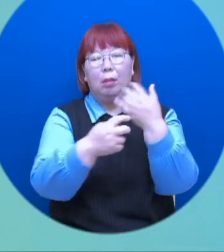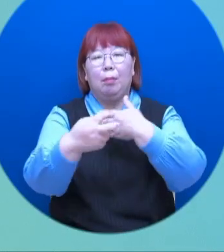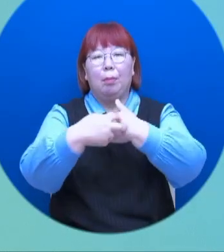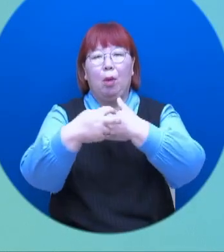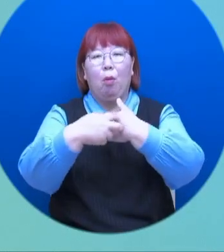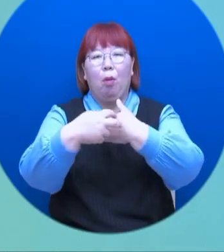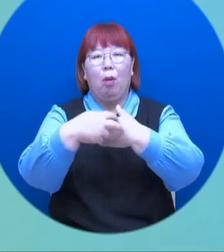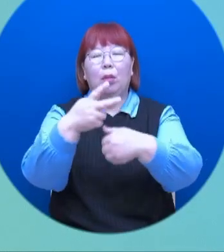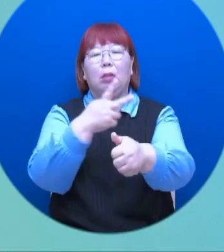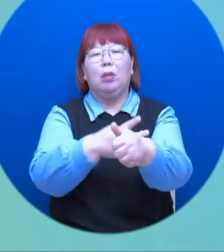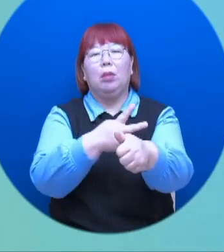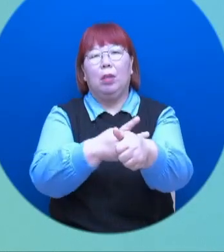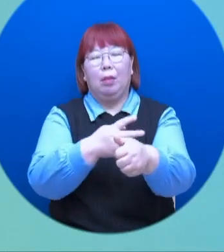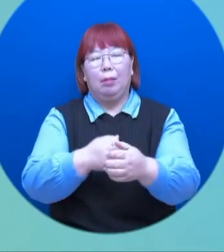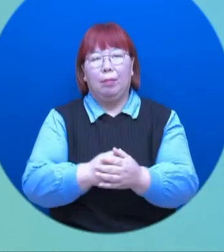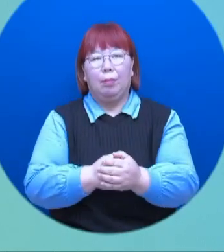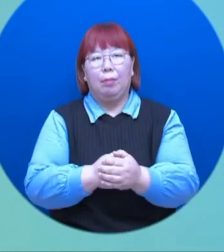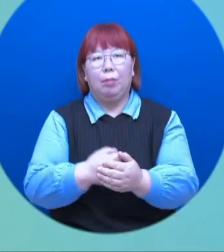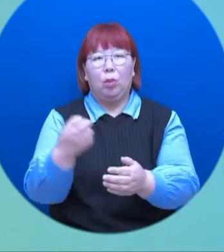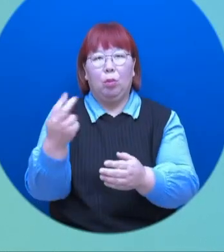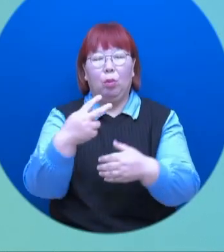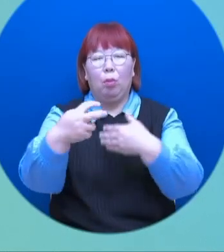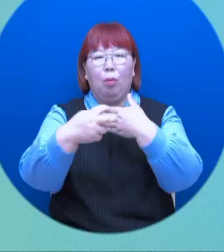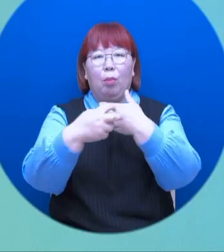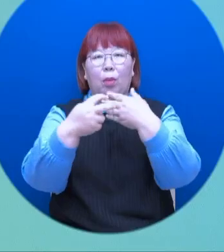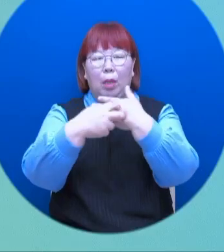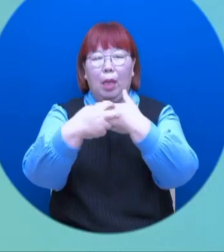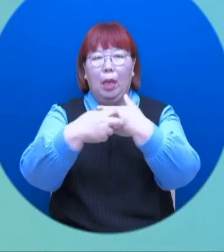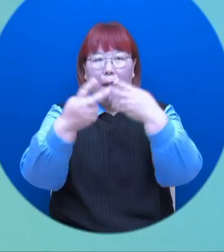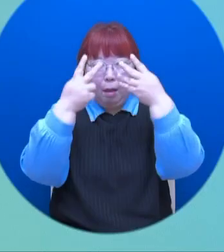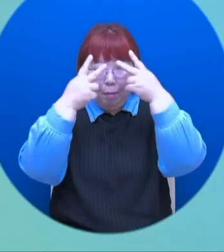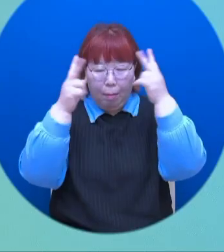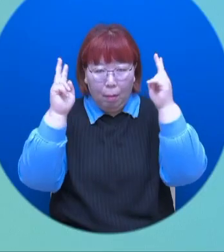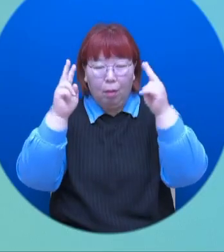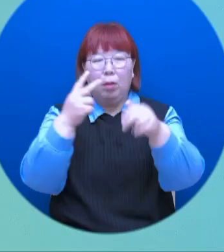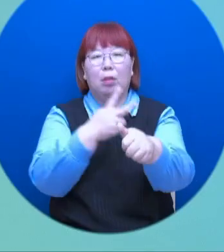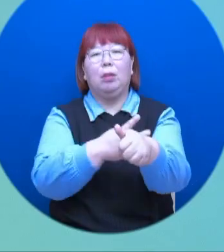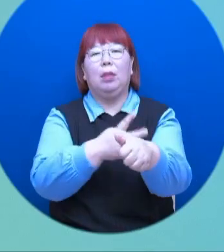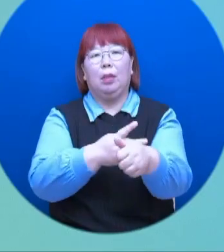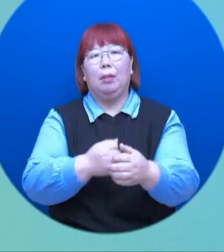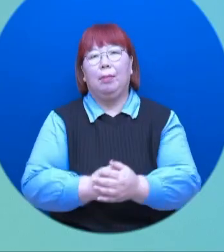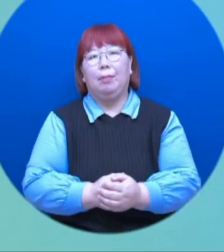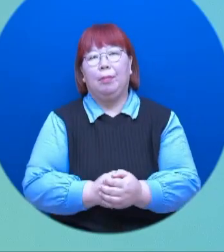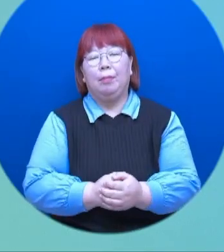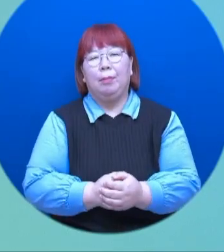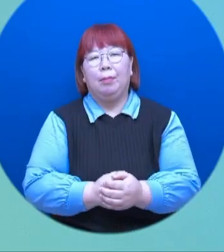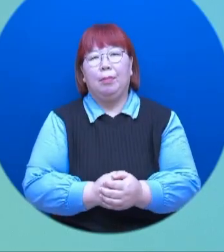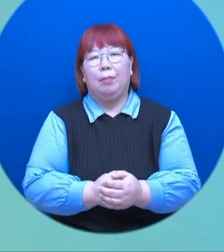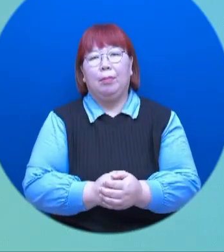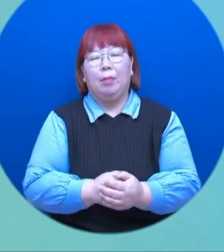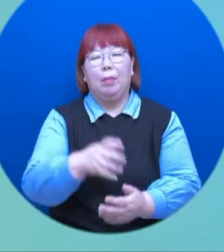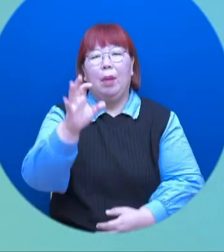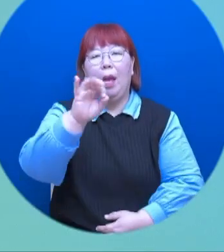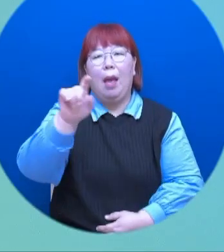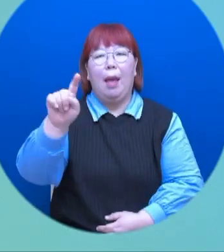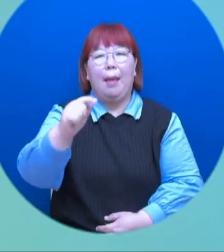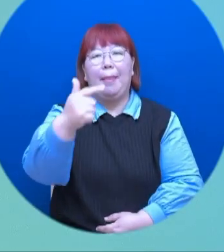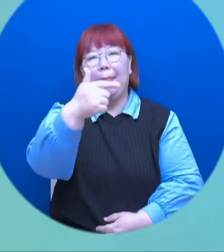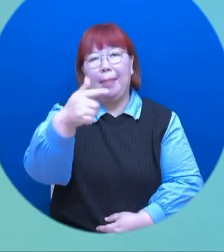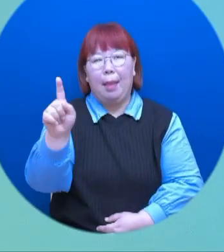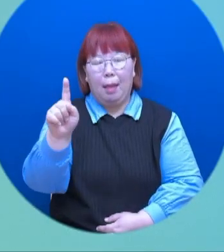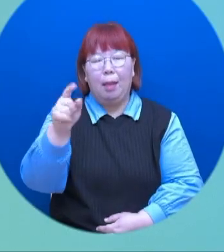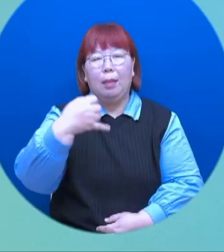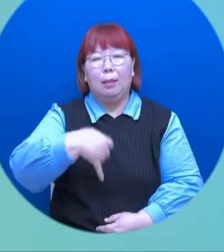한림의대의 의사이고 교수로 지내는 분입니다. 이분에게 안나라는 이름을 가지고